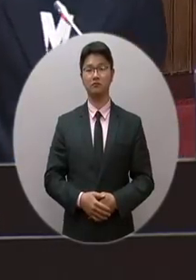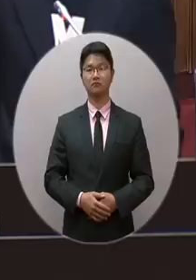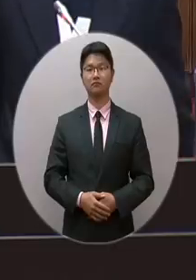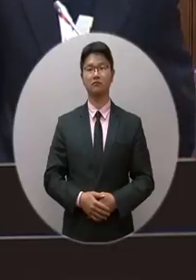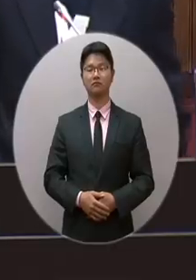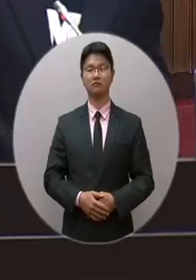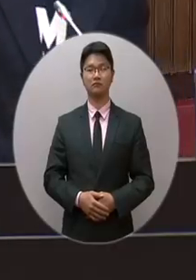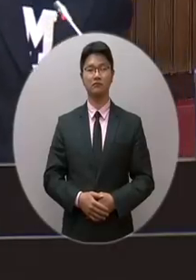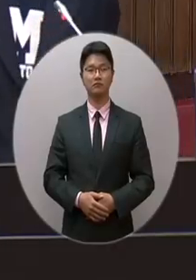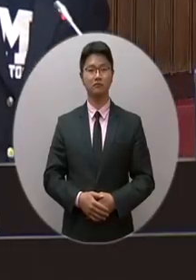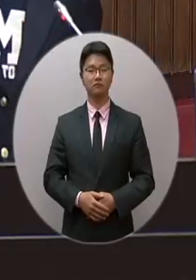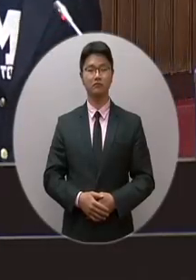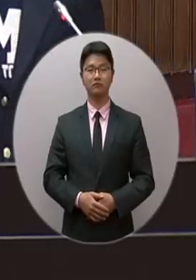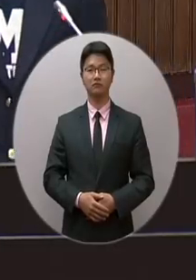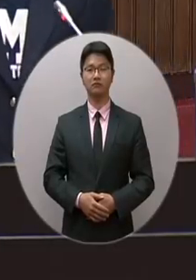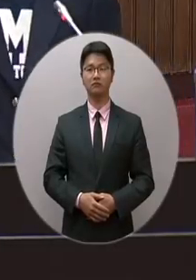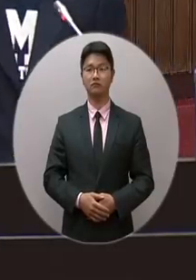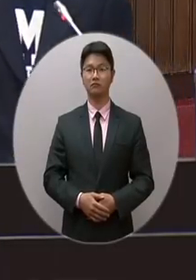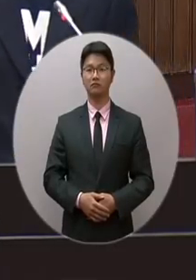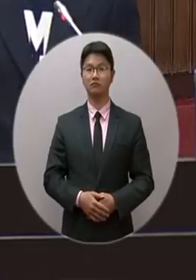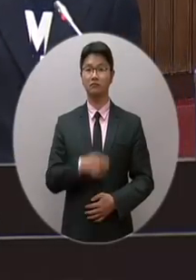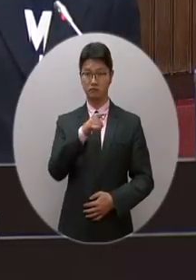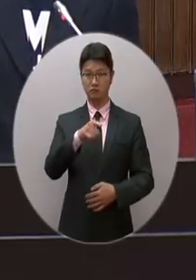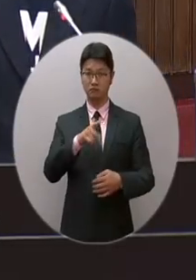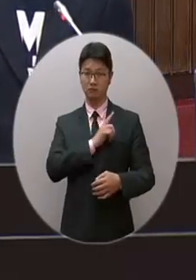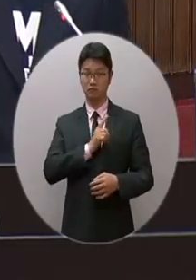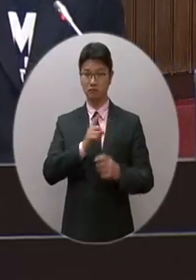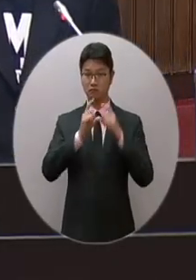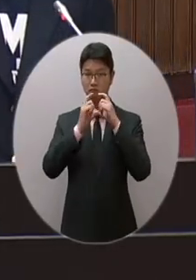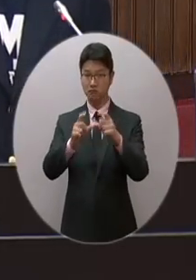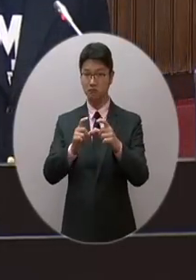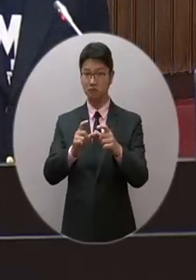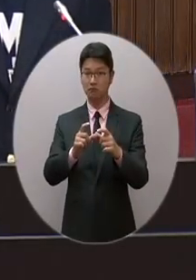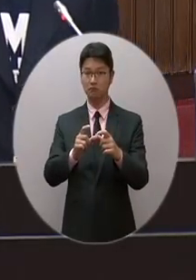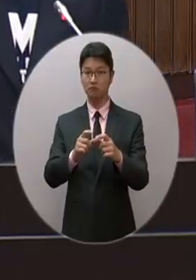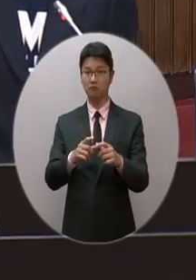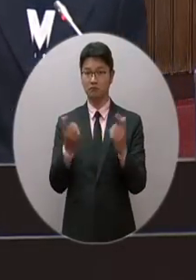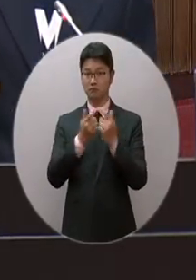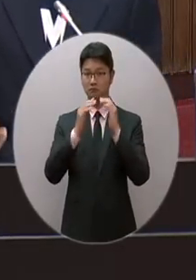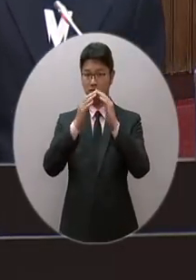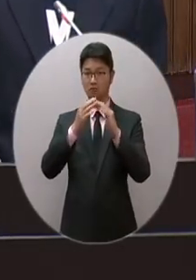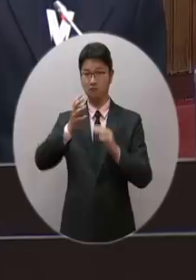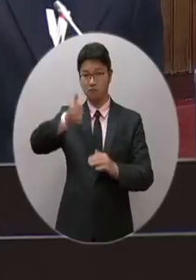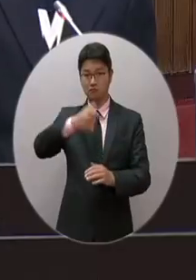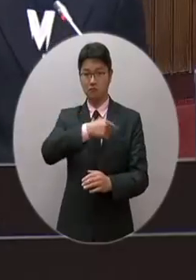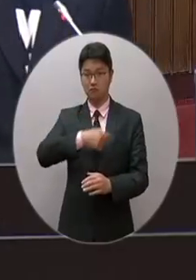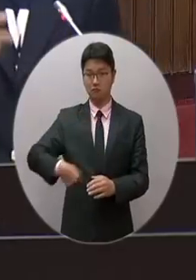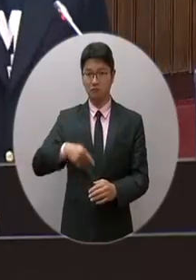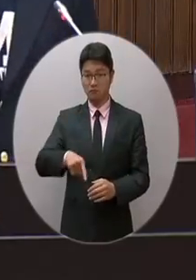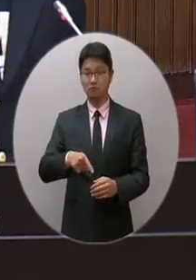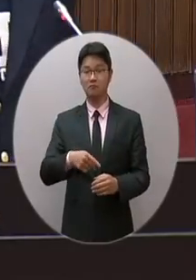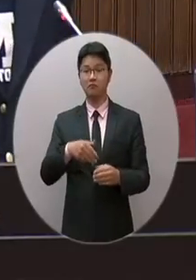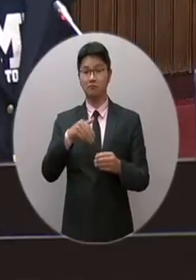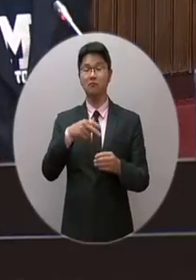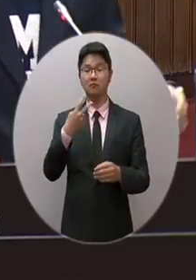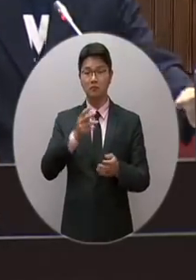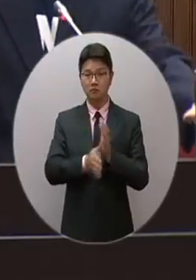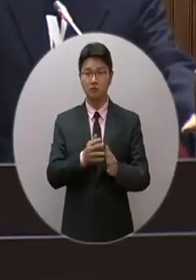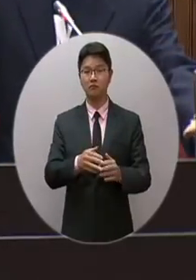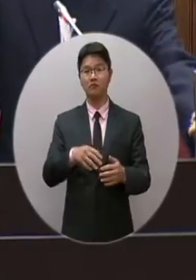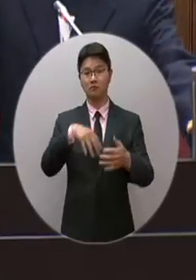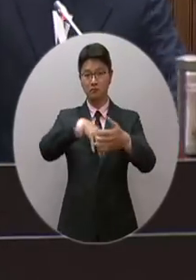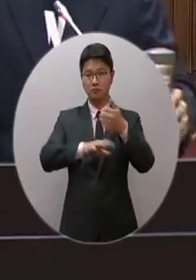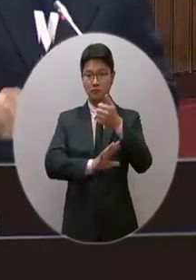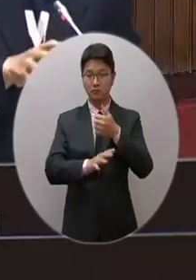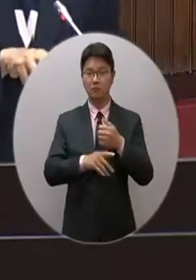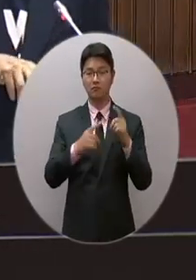文哲啊，哦，你要不要回应一下？是不是要选市长啊，或者内阁改组？这两个二择一来回答一下。 是，感